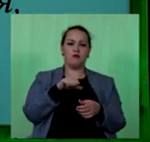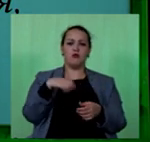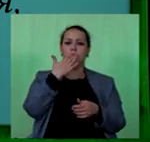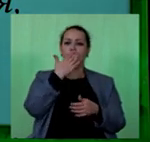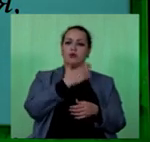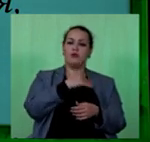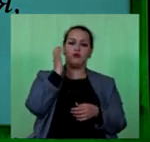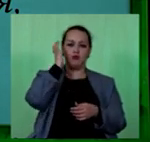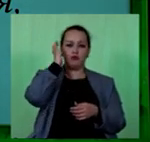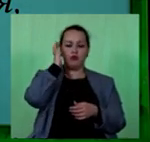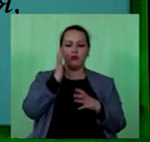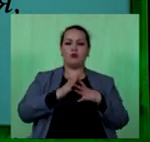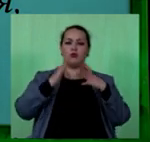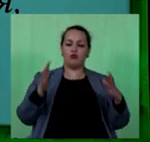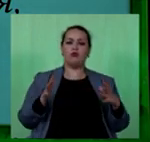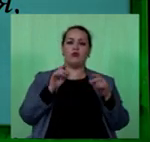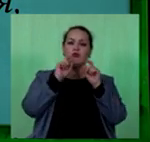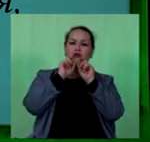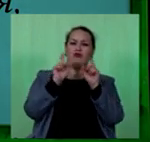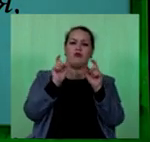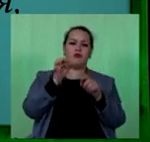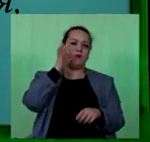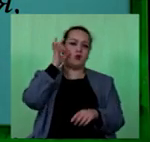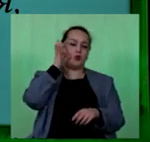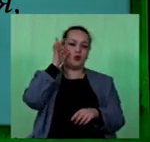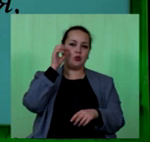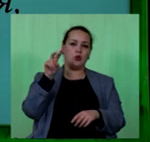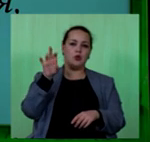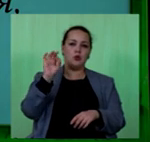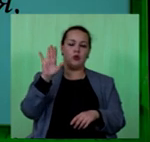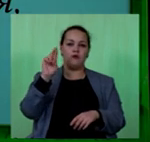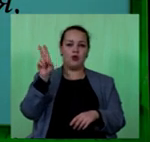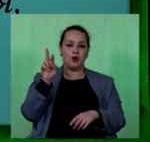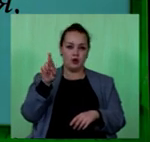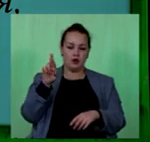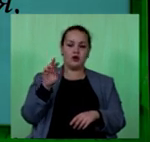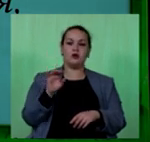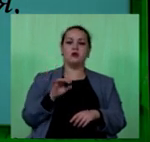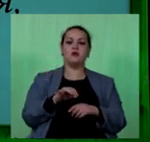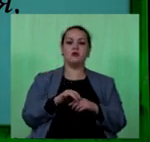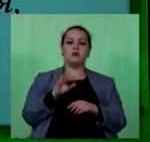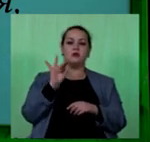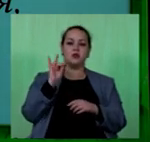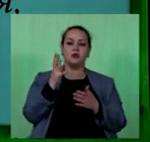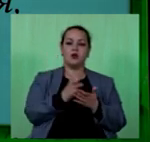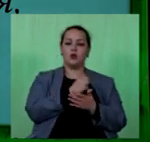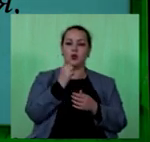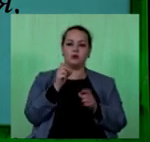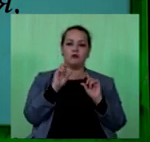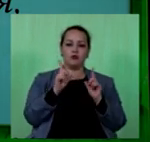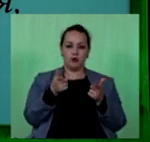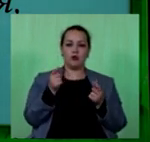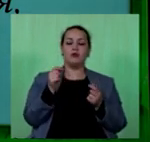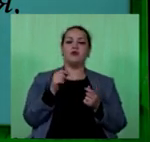крупная крикливая хитрая ловкая и находчивая вы согласны может быть подберете